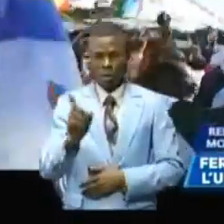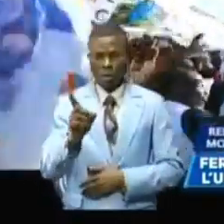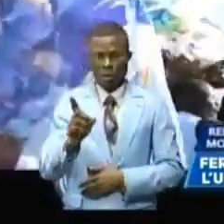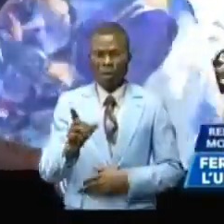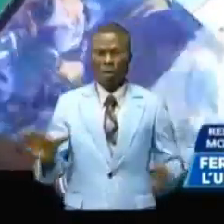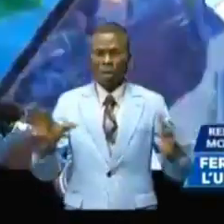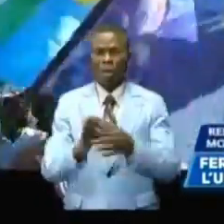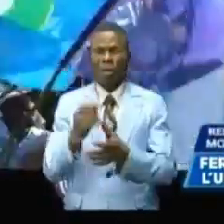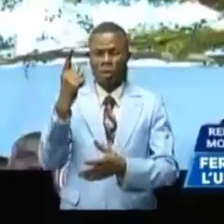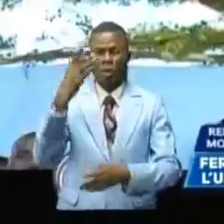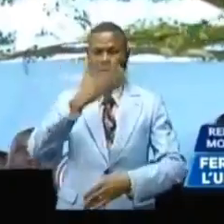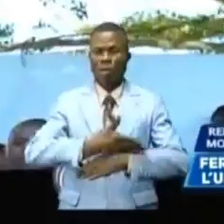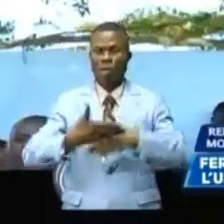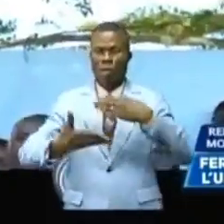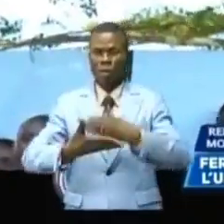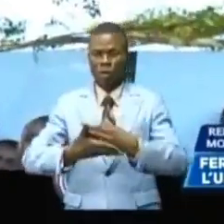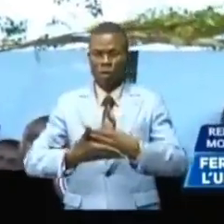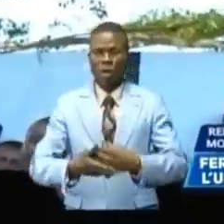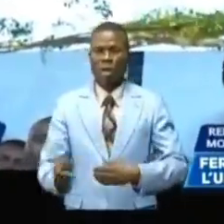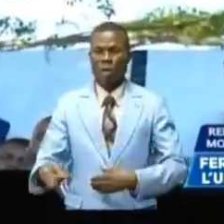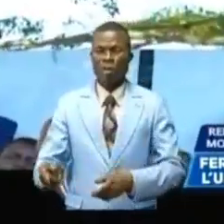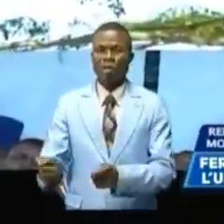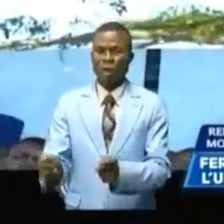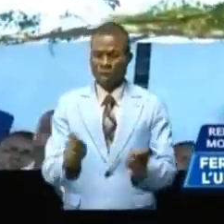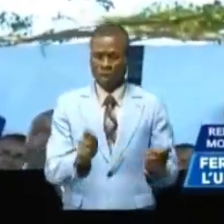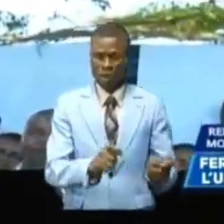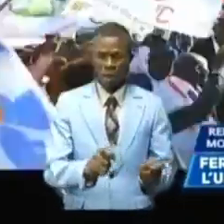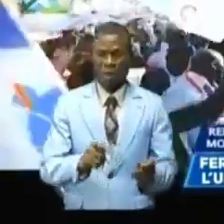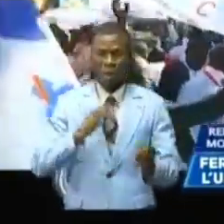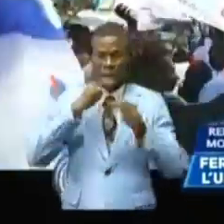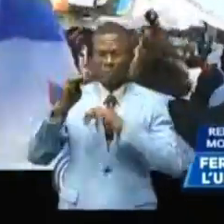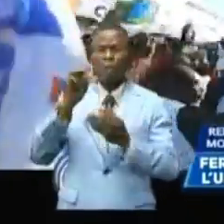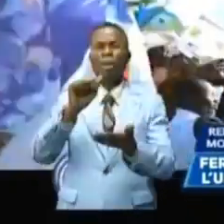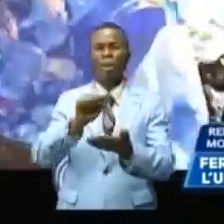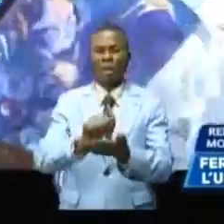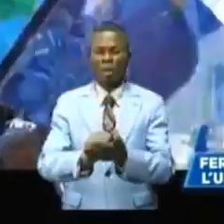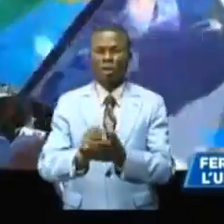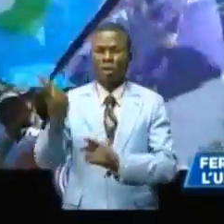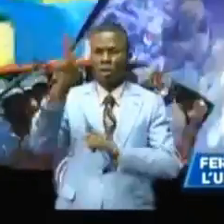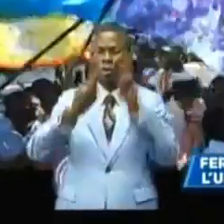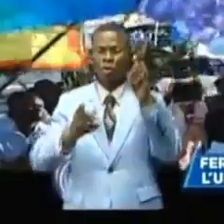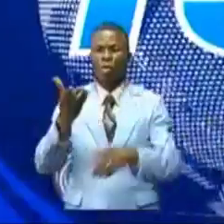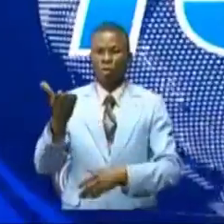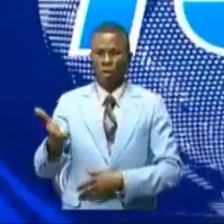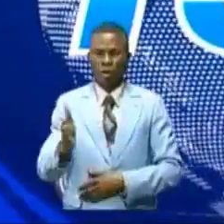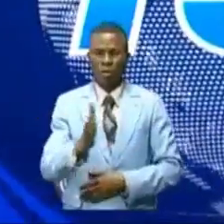l'unisson, bâtissons les Tanganyika. C'était son message à la population.